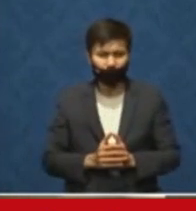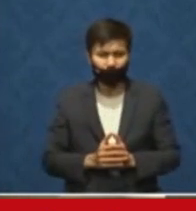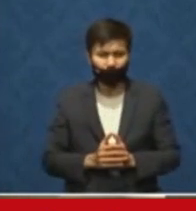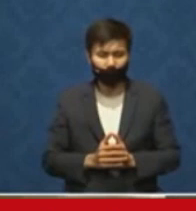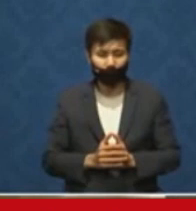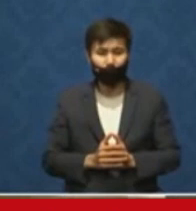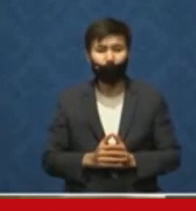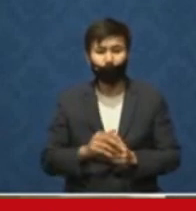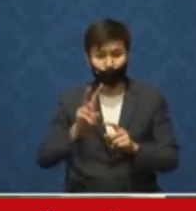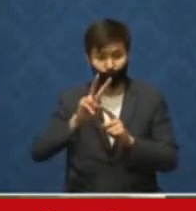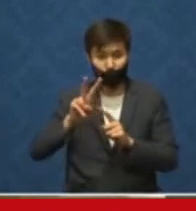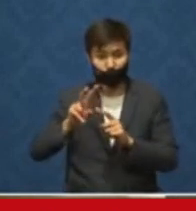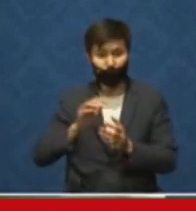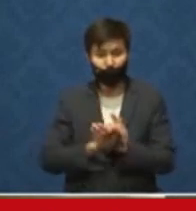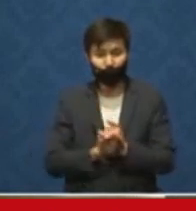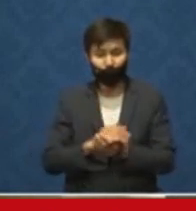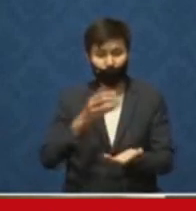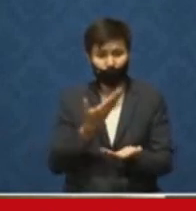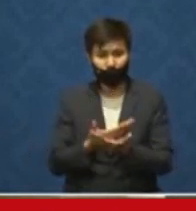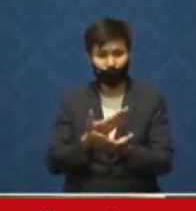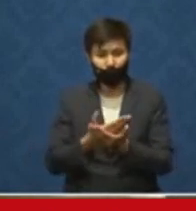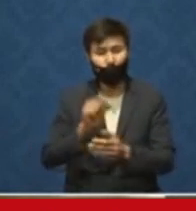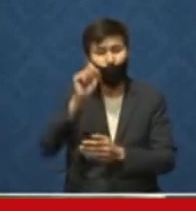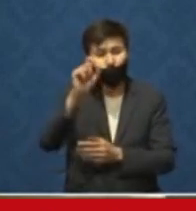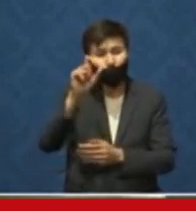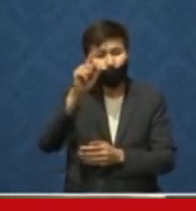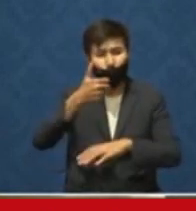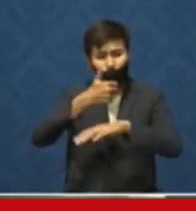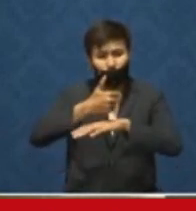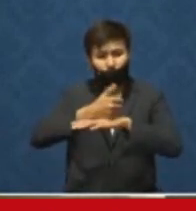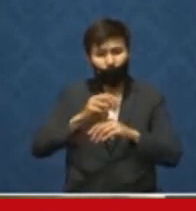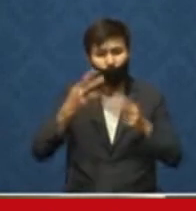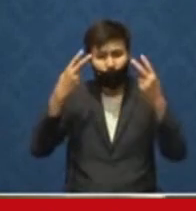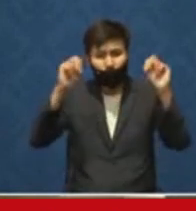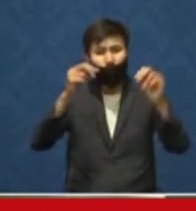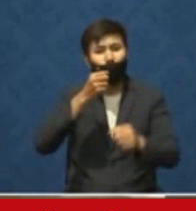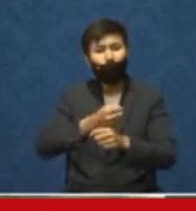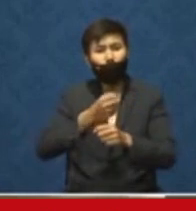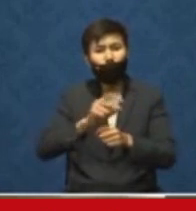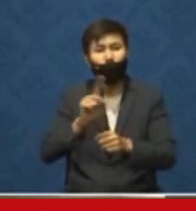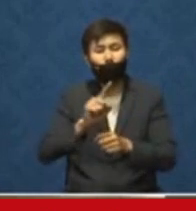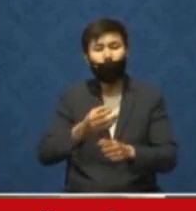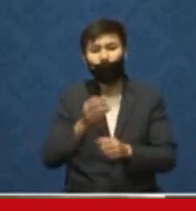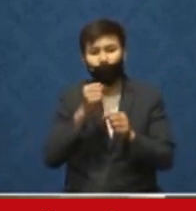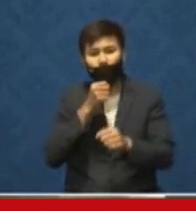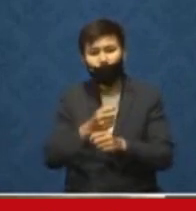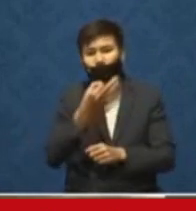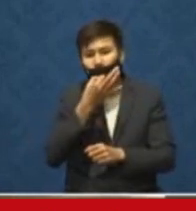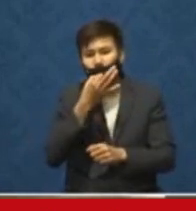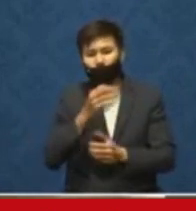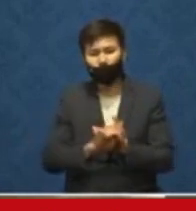หนูทำไมมันเยอะขนาดนี้นิข้อสังเกตประการที่หนึ่งประการที่ 2นี่เขาบอกว่าเป็นรถฉุกเฉิน